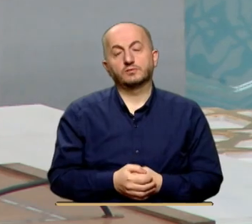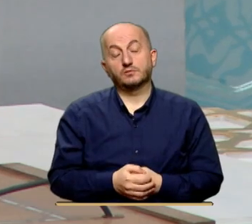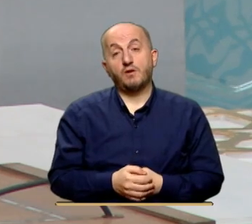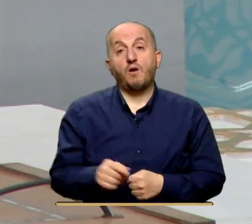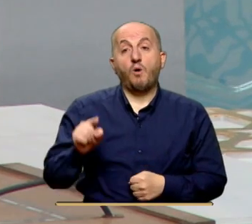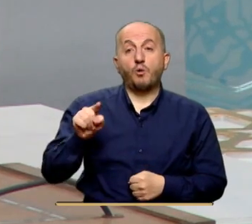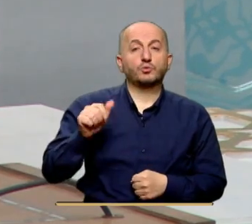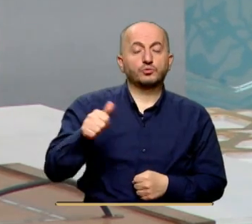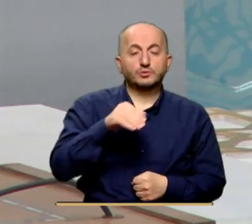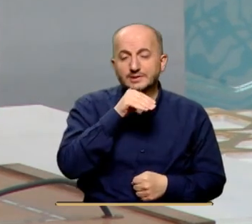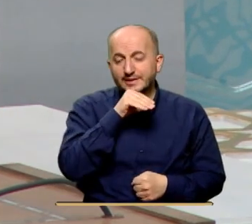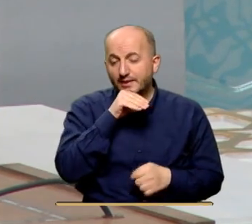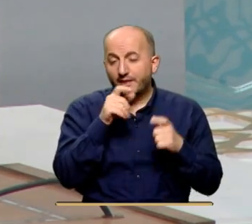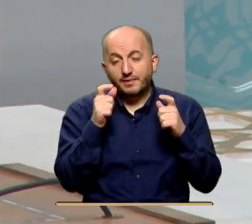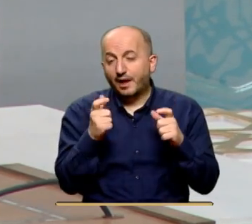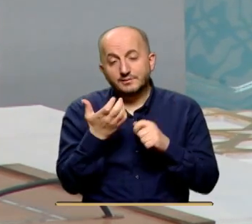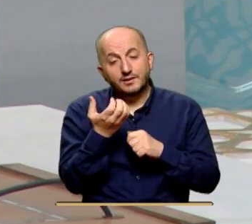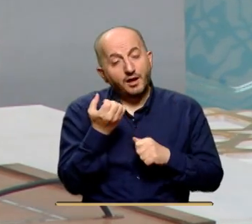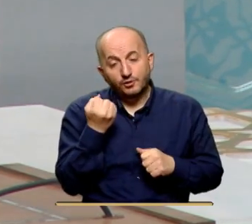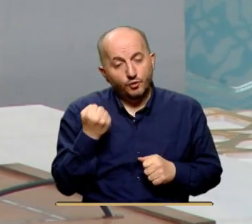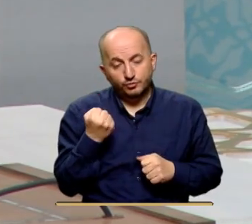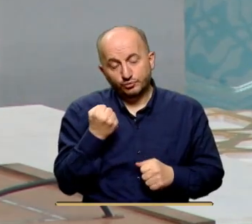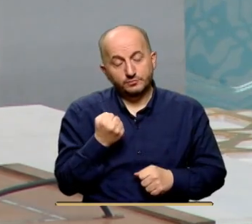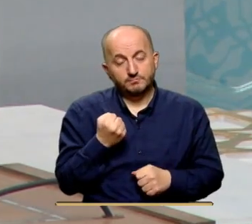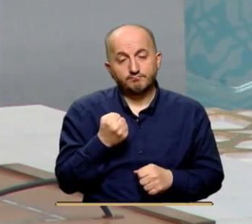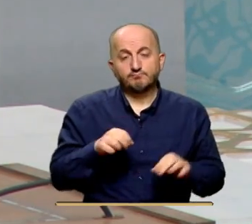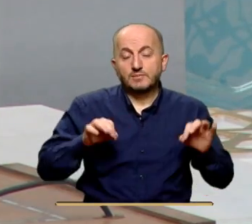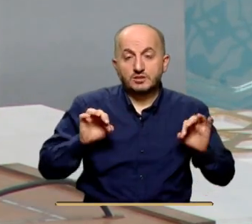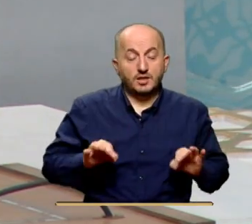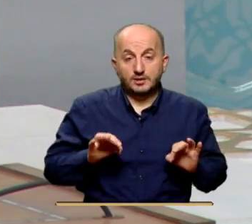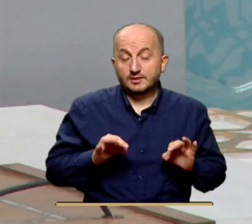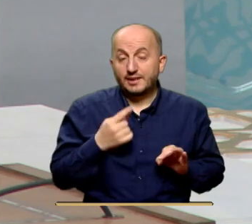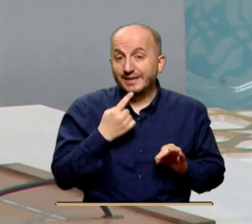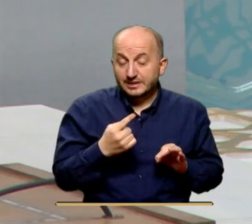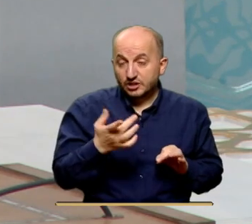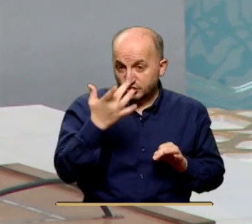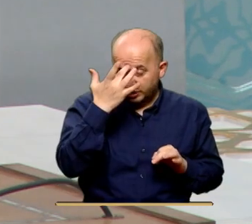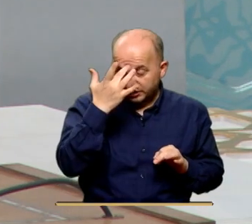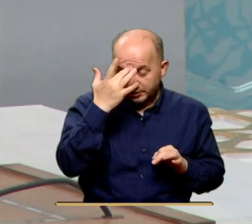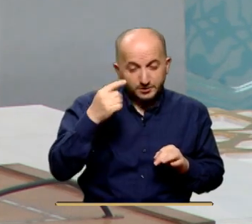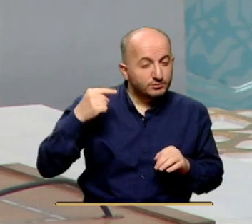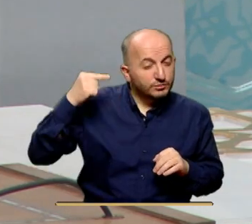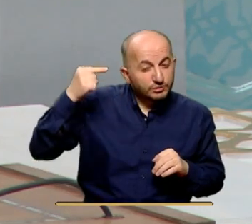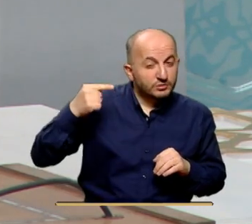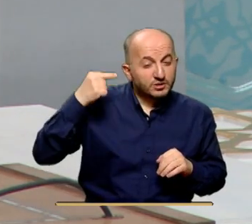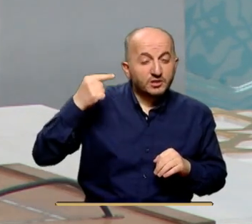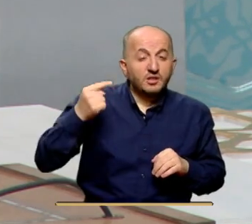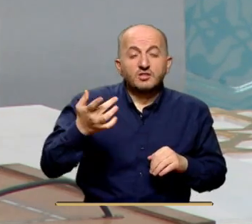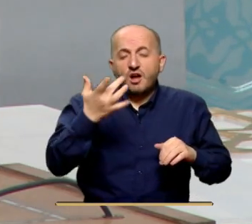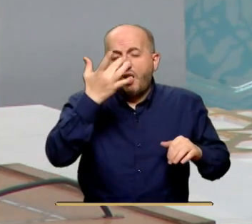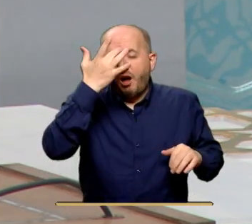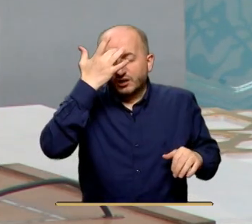o günkü dedelerimiz nereden alıyordu? Başlangıçta dedik ya, şehitlik ruhunu, şehadeti